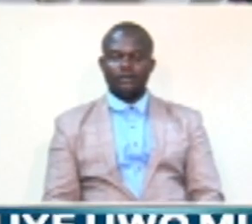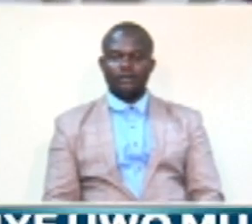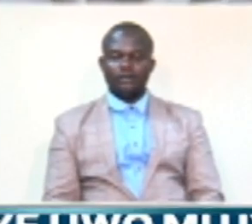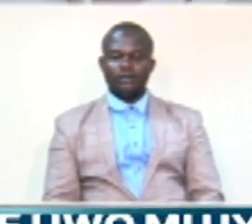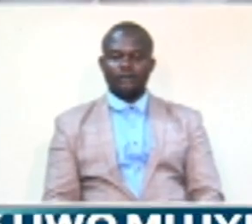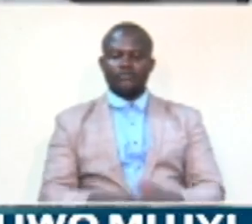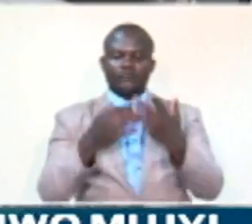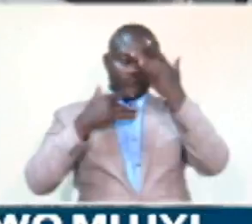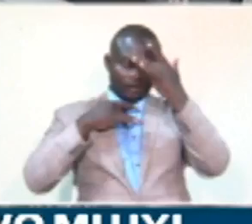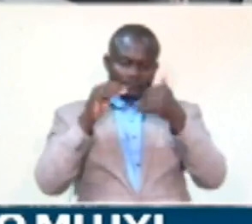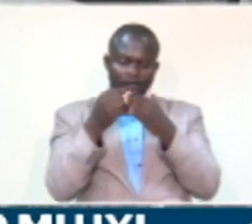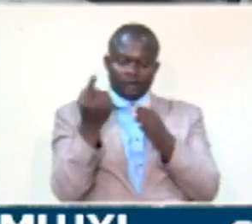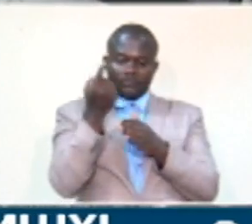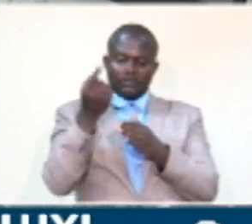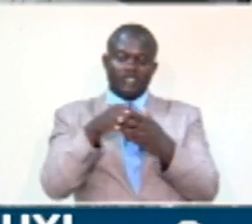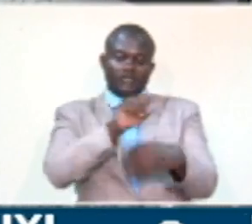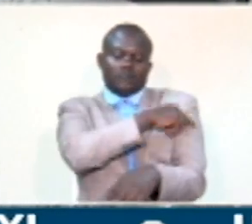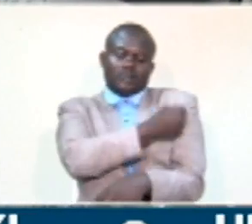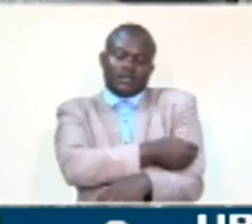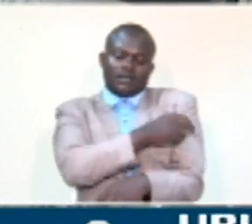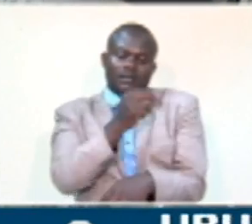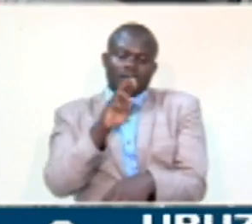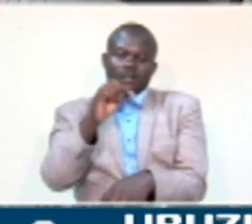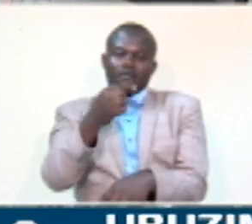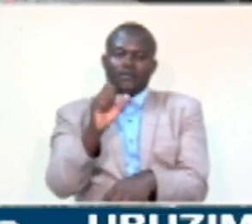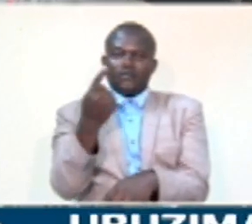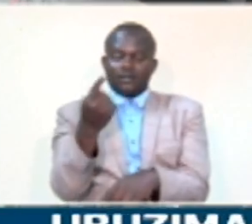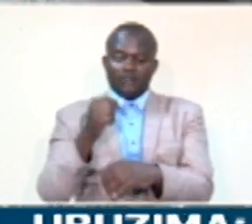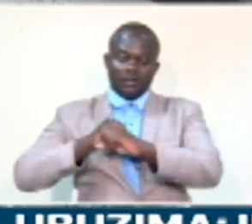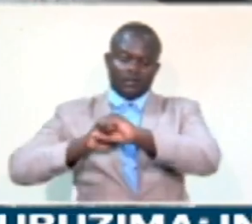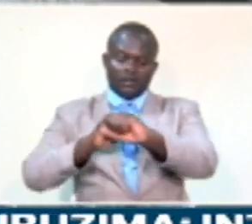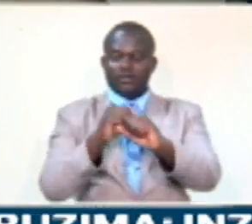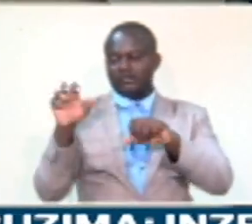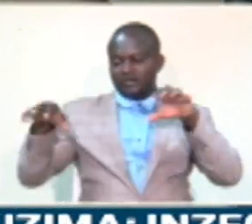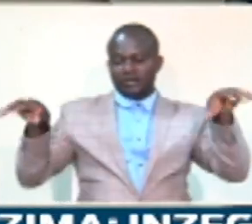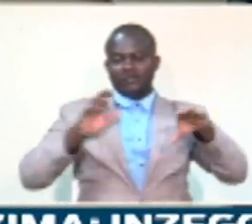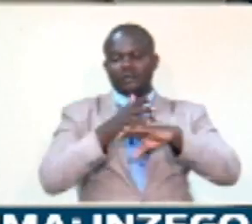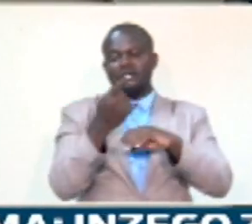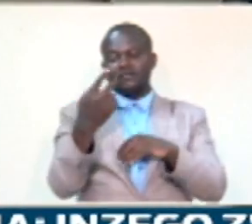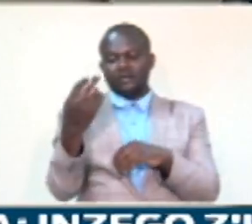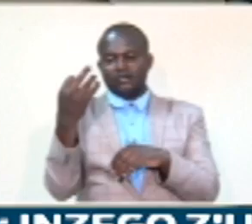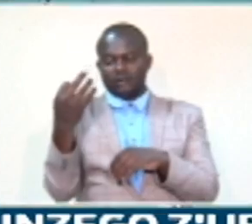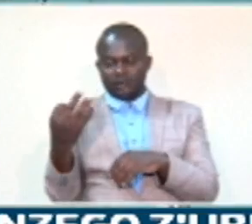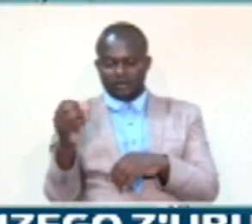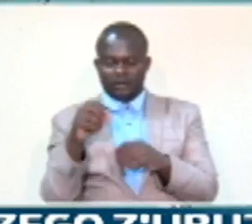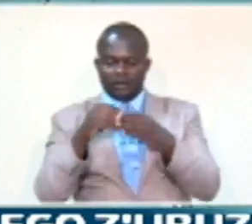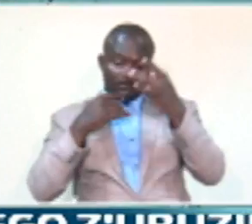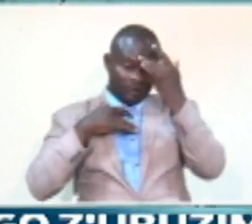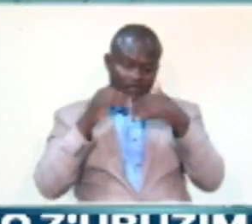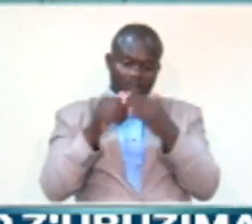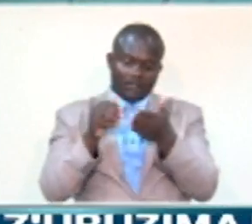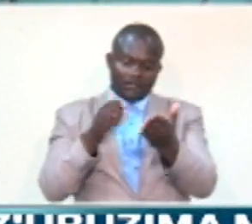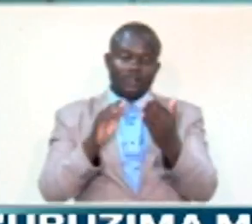Uyu ni umurwayi umwe rukumbi wari mu bitaro by'akarere ka Nyarugenge kuri wa mbere. Akikirwa n'ibitanda bisaga 130 bitariho abarwayi